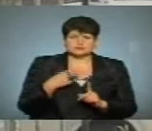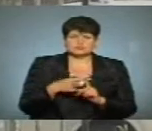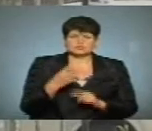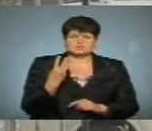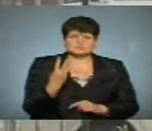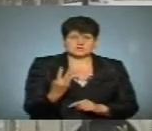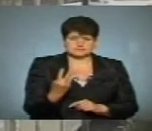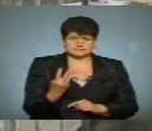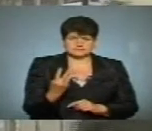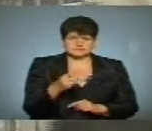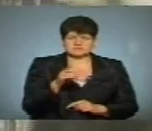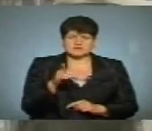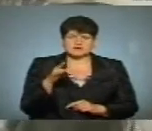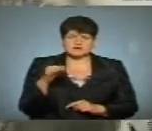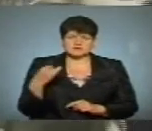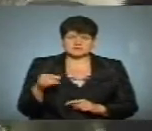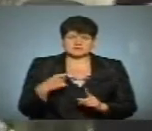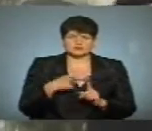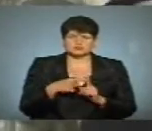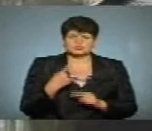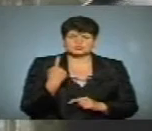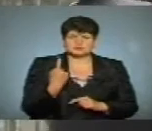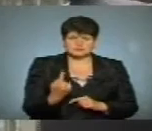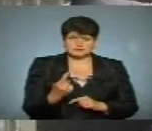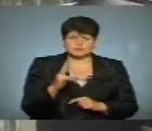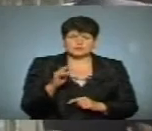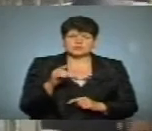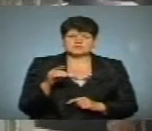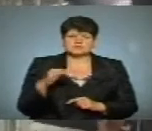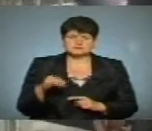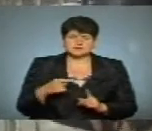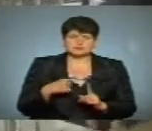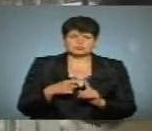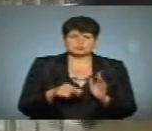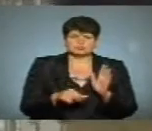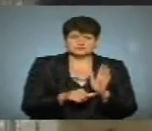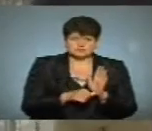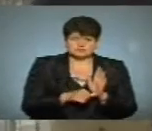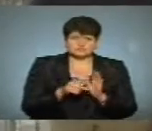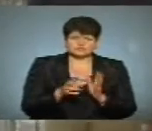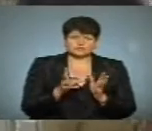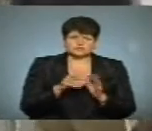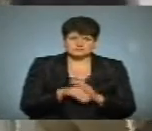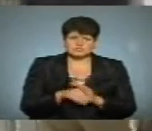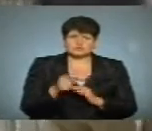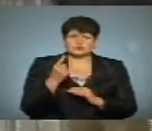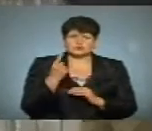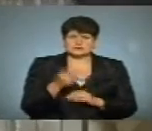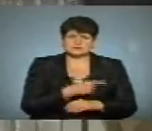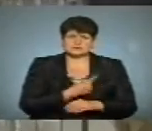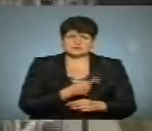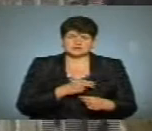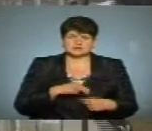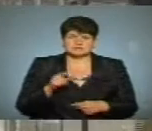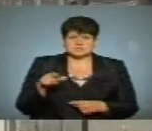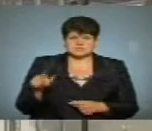3, Збаразький – плюс 1, Козівський – плюс 6, в тому числі 1 медичний